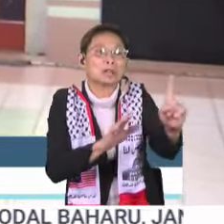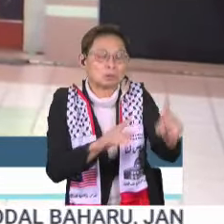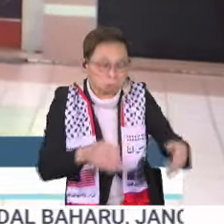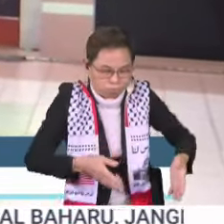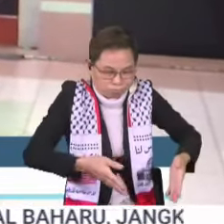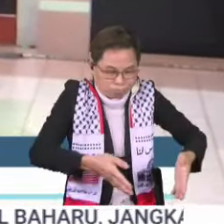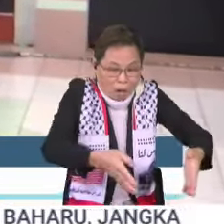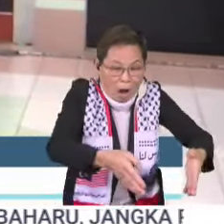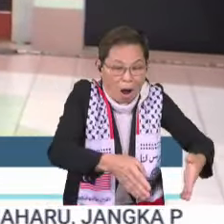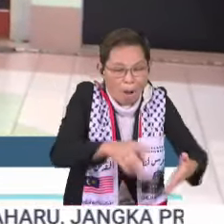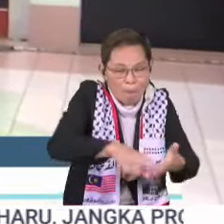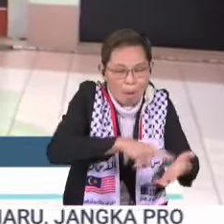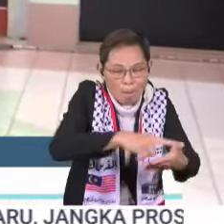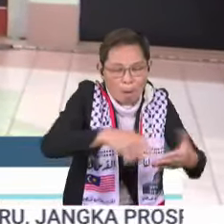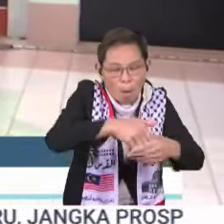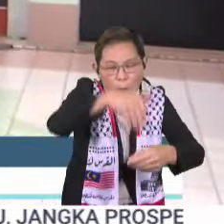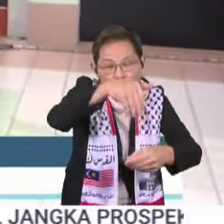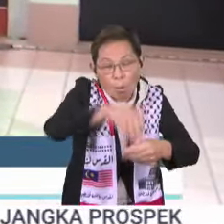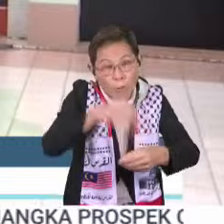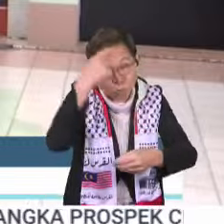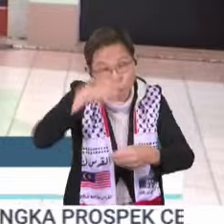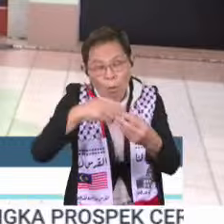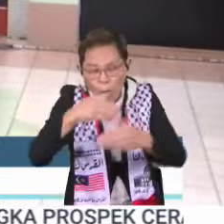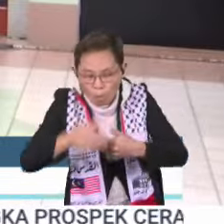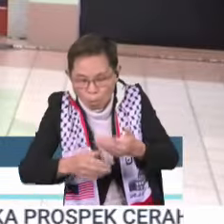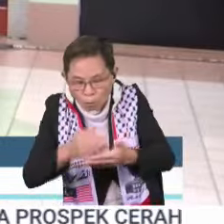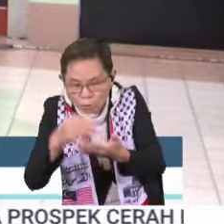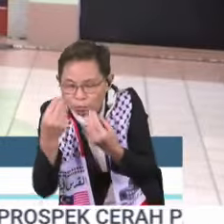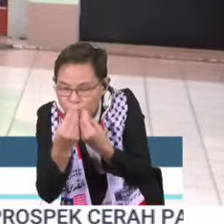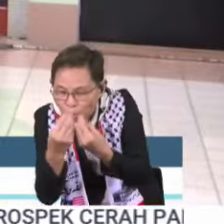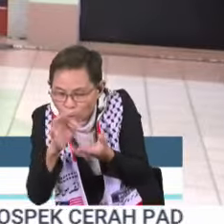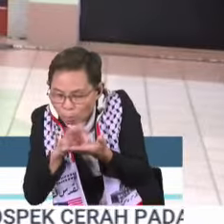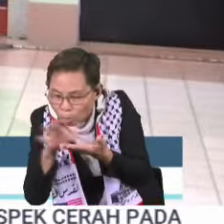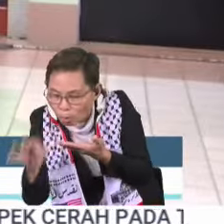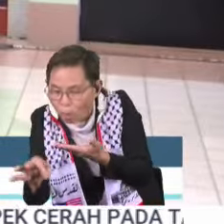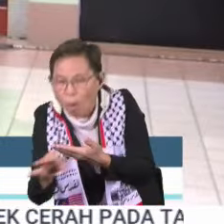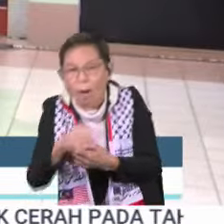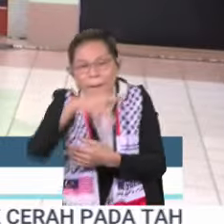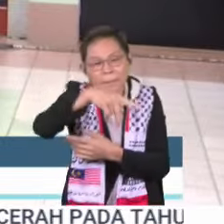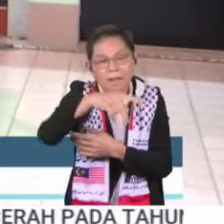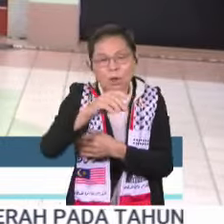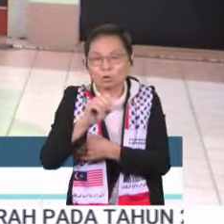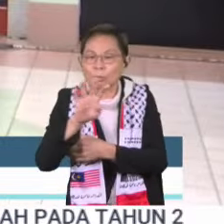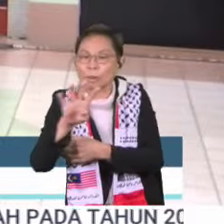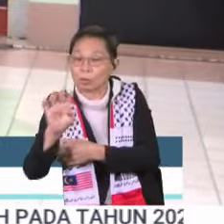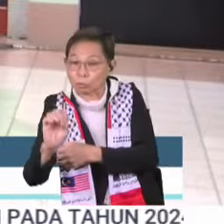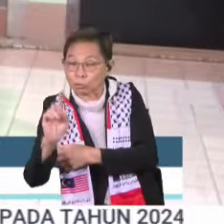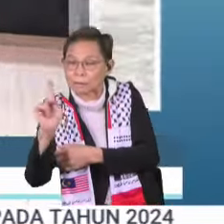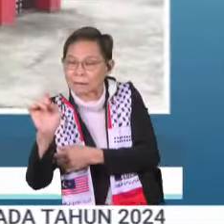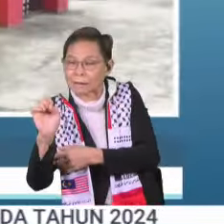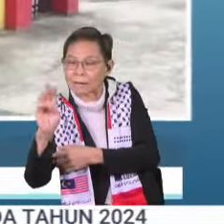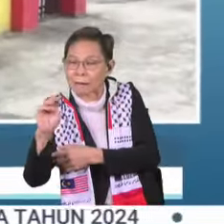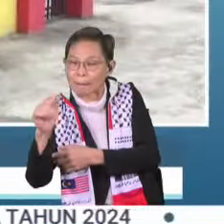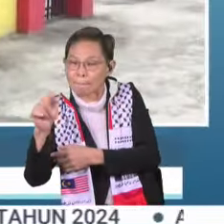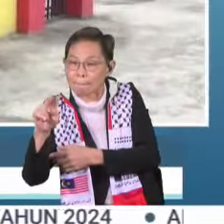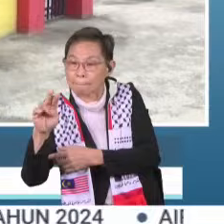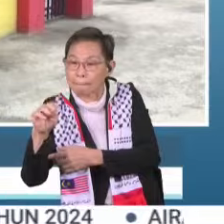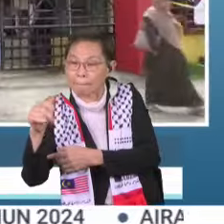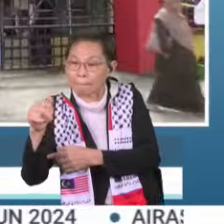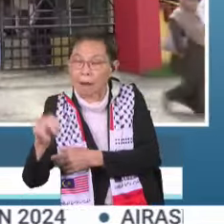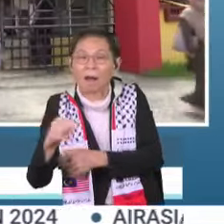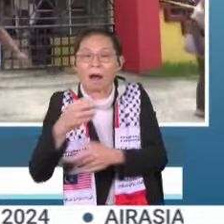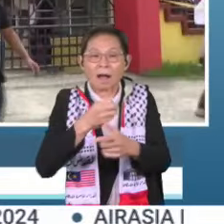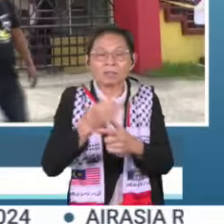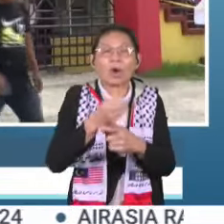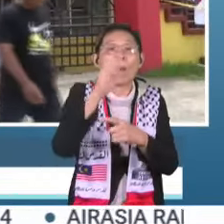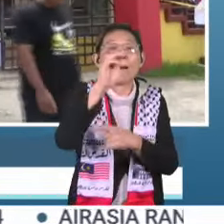untuk untuk proses pengiraan undi P040 Kemaman ini. Tumpuannya pastinya di Majlis Pembandaran